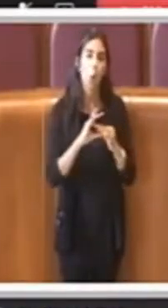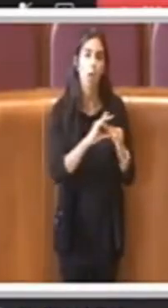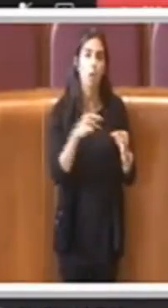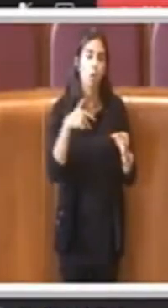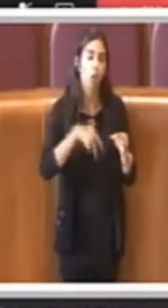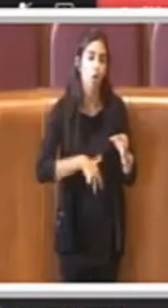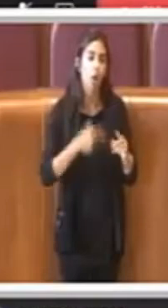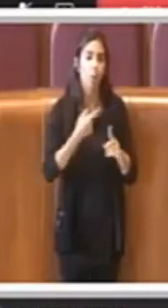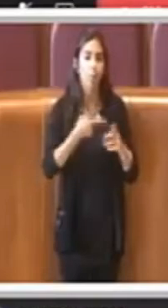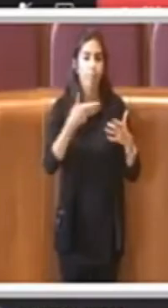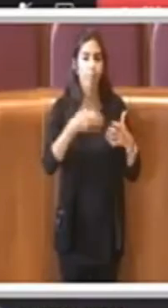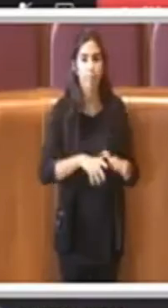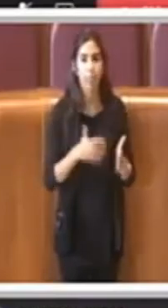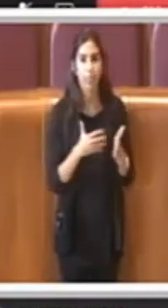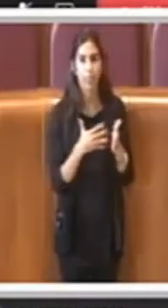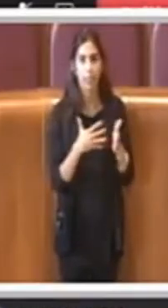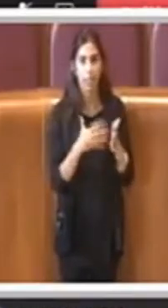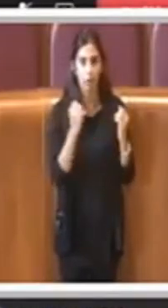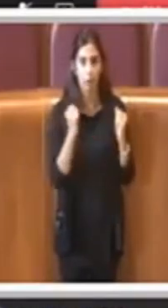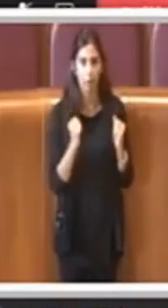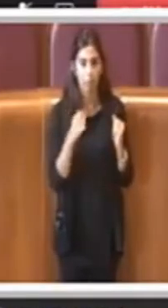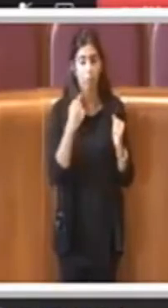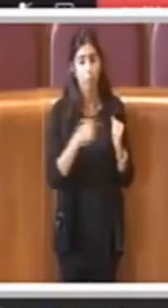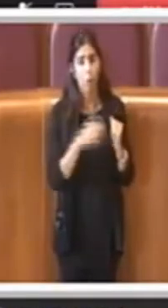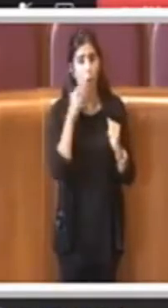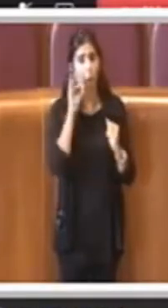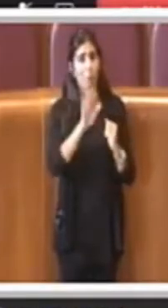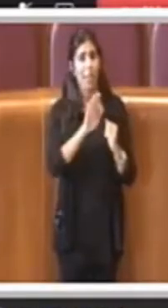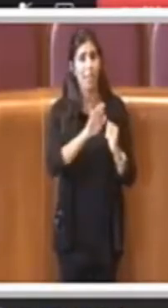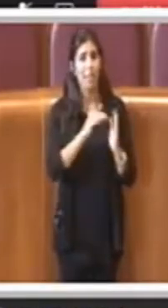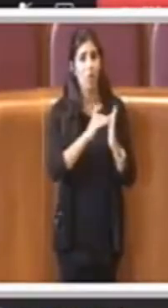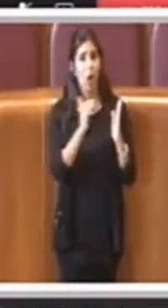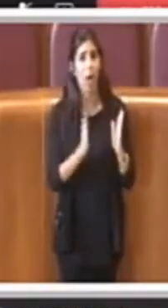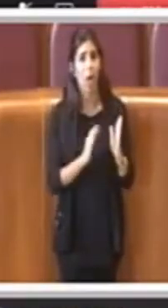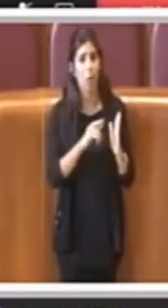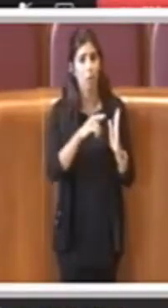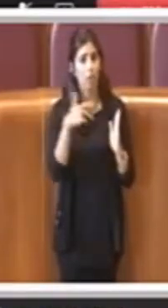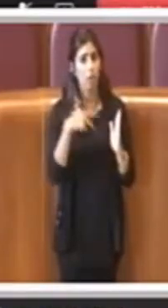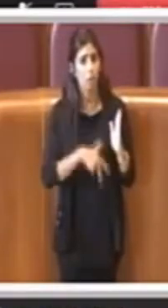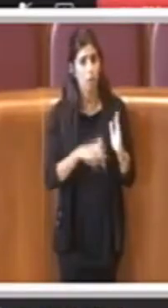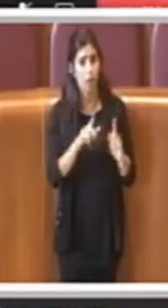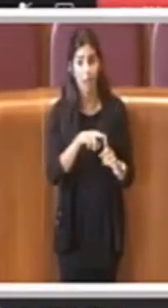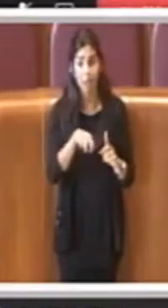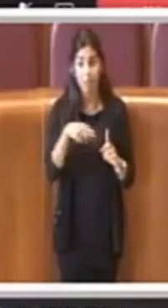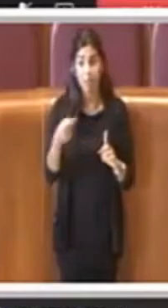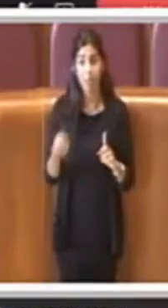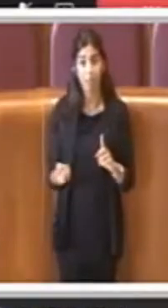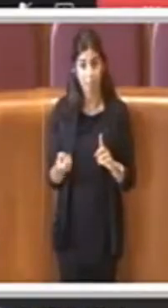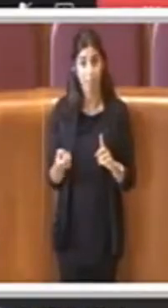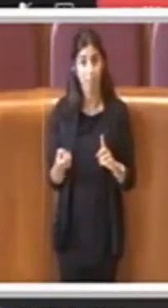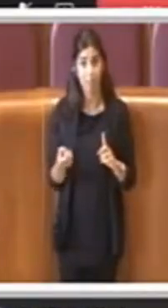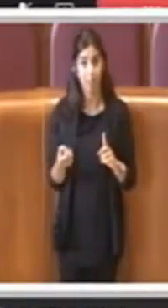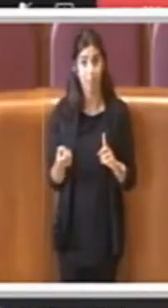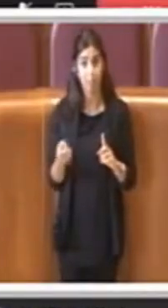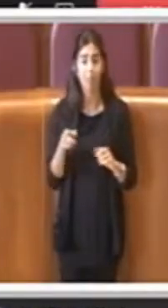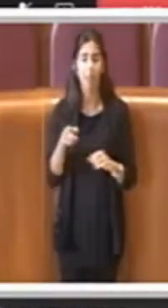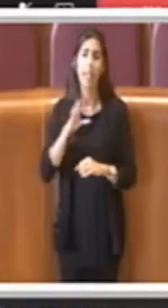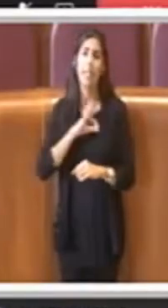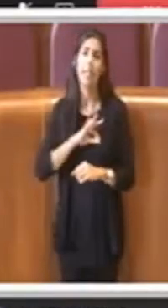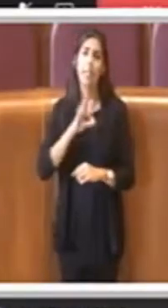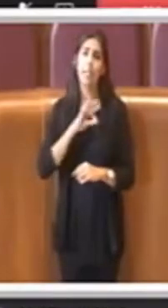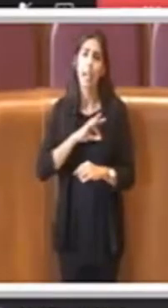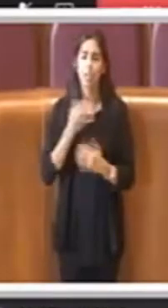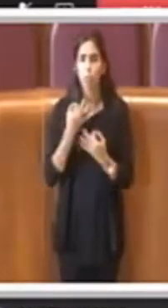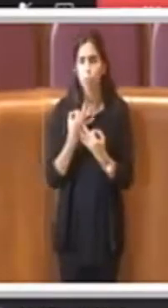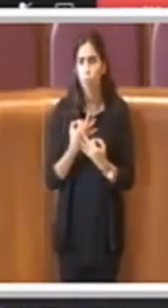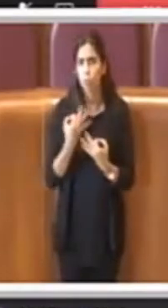disagio abitativo, che è l'obiettivo dell'housing sociale. Dall'altra, un legittimo, ovviamente, interesse o